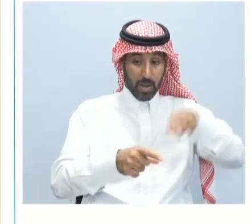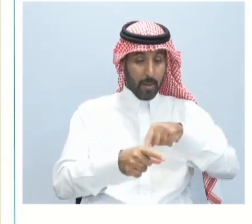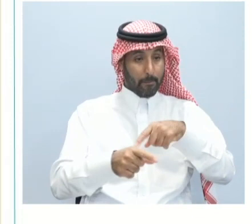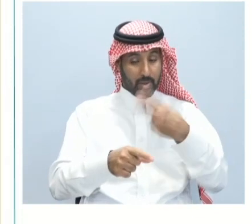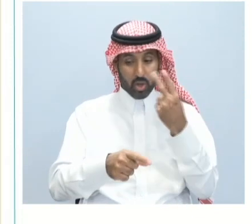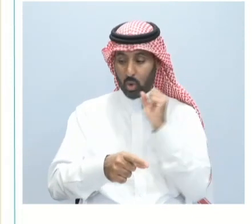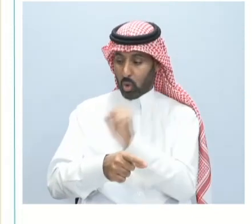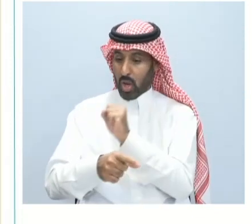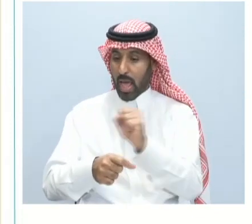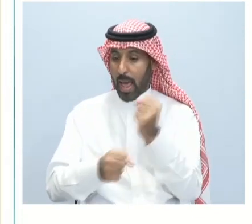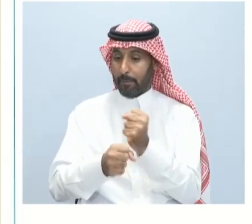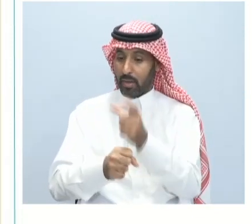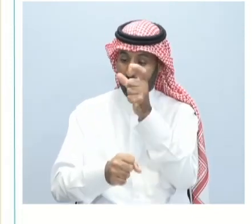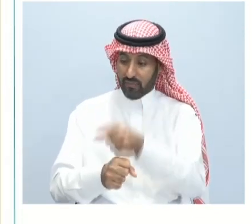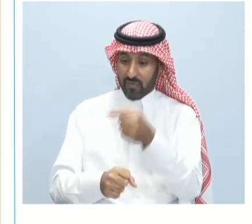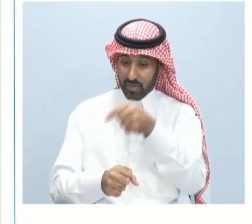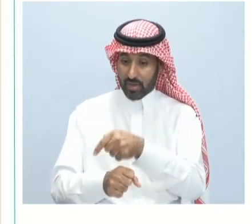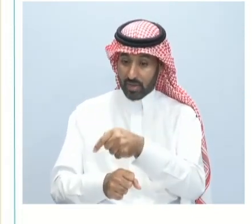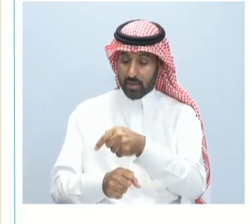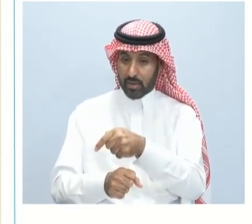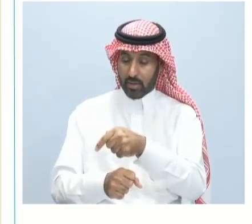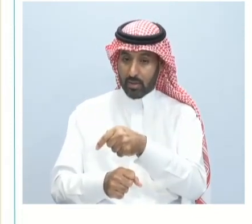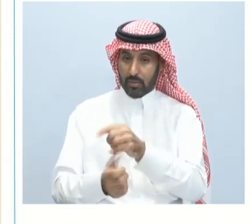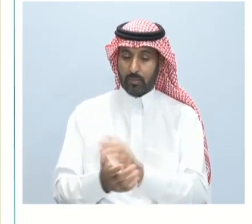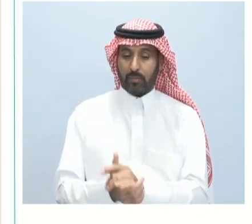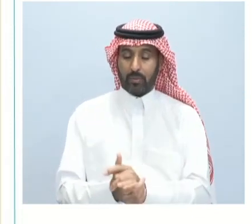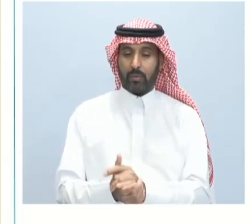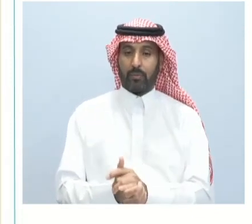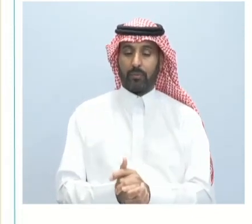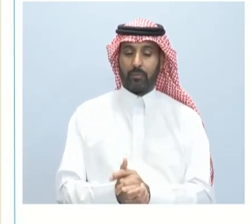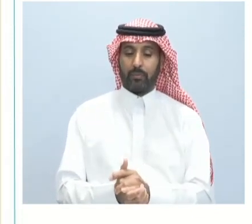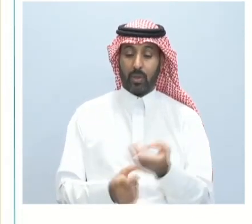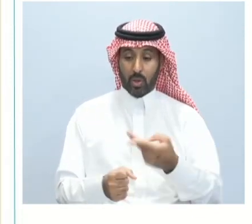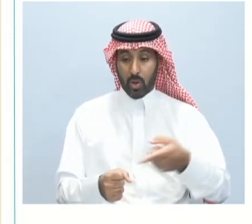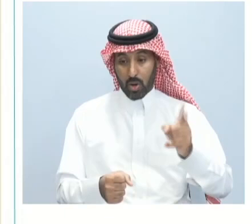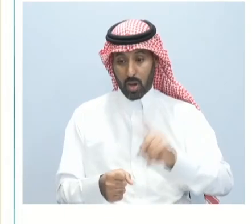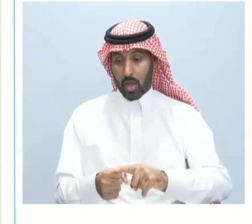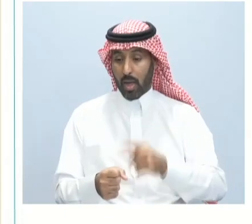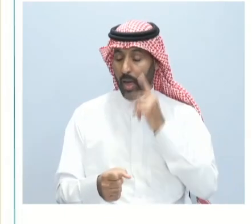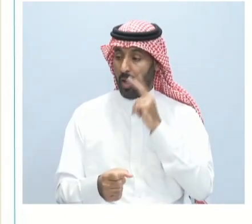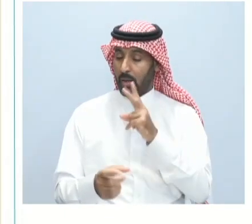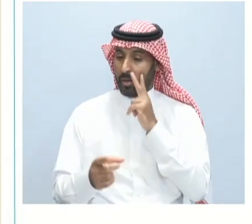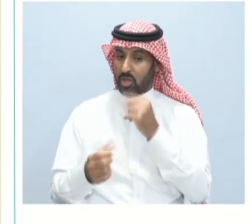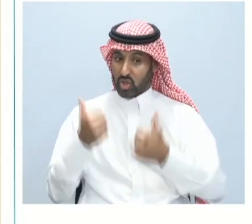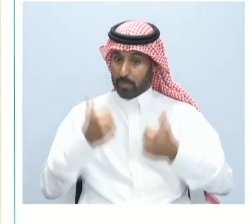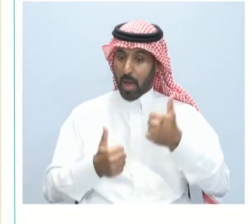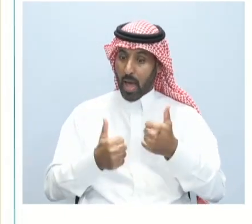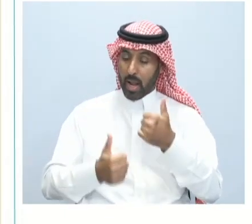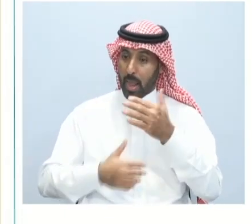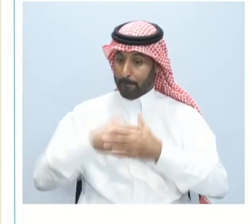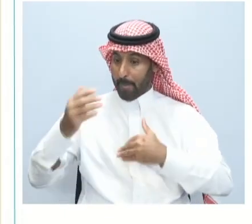لكل عامل موجود حتى نقوم لكل عامل نقوم بعمليه الاختبار على